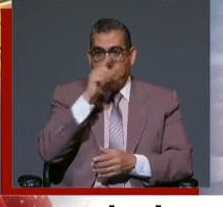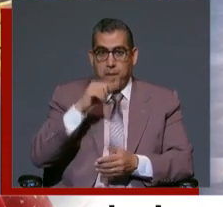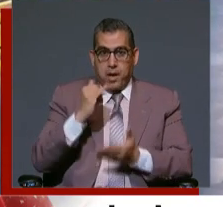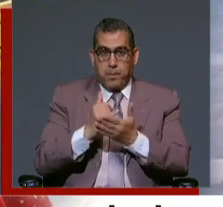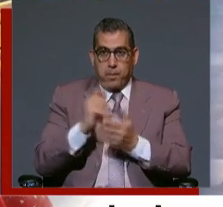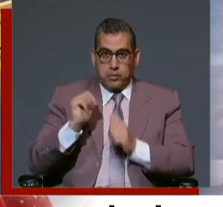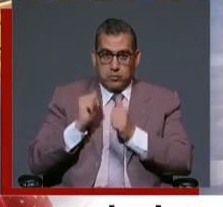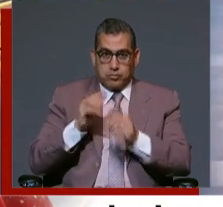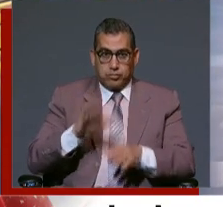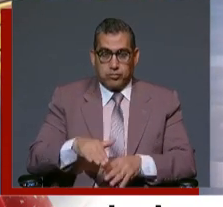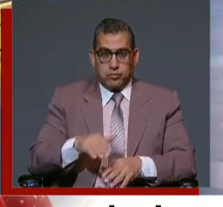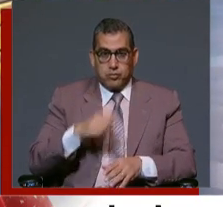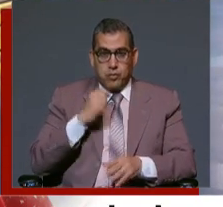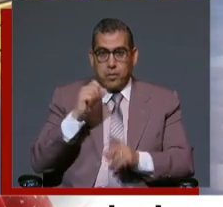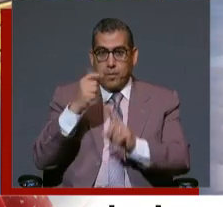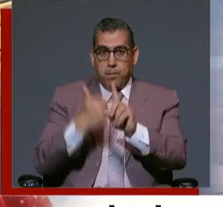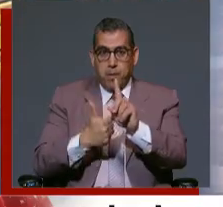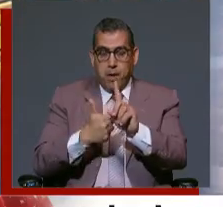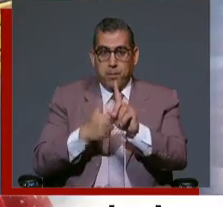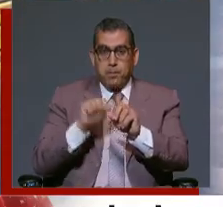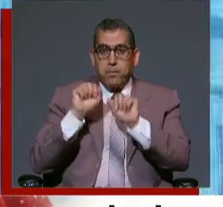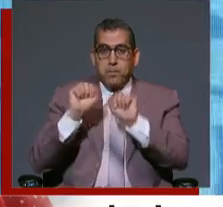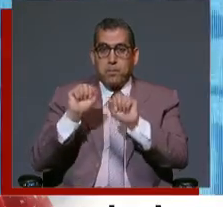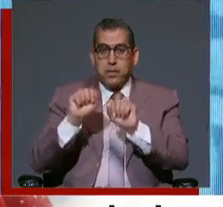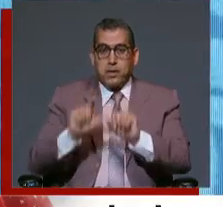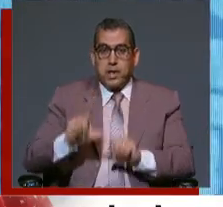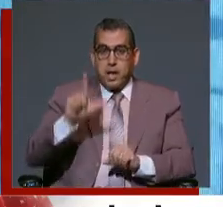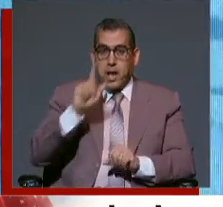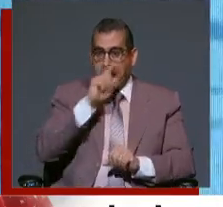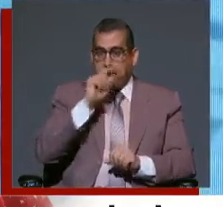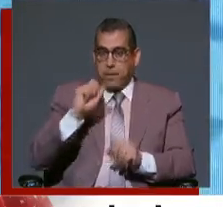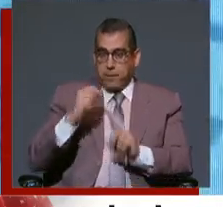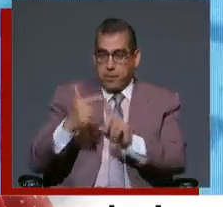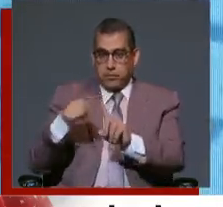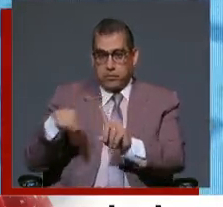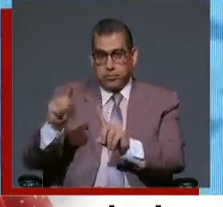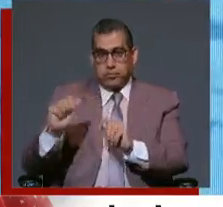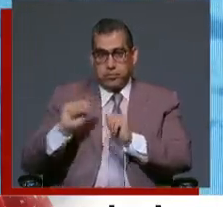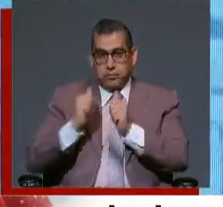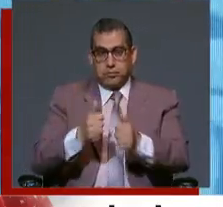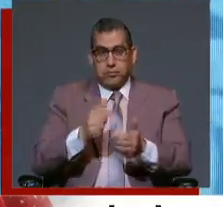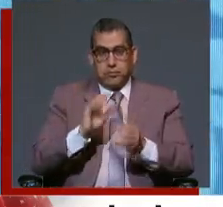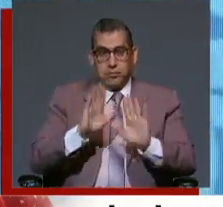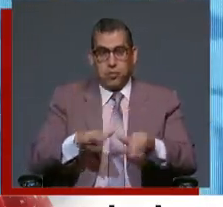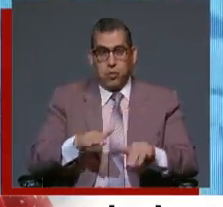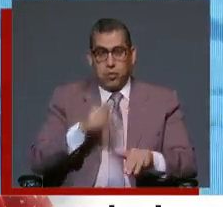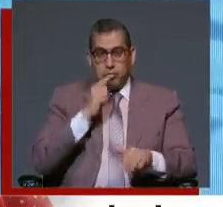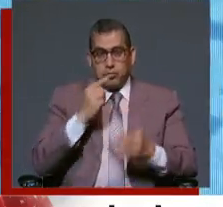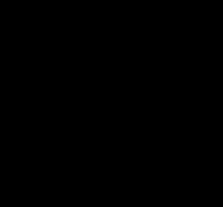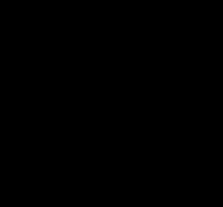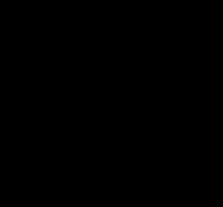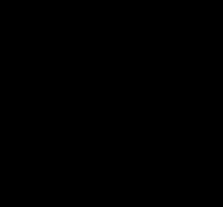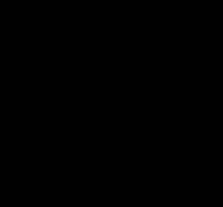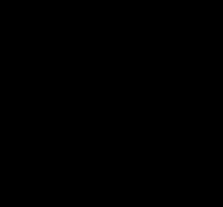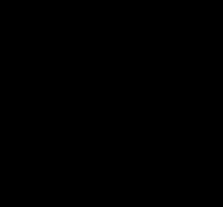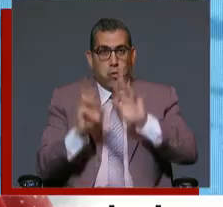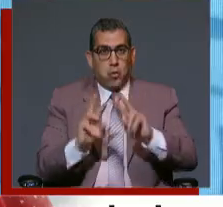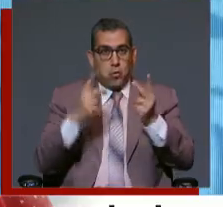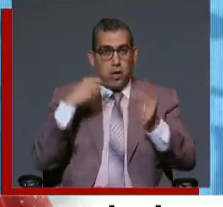المتحدة والمبعوث الخاص لدولة الإمارات العربية المتحدة المعني بتغير